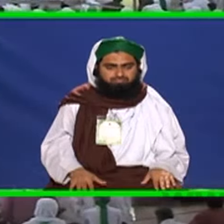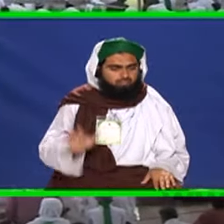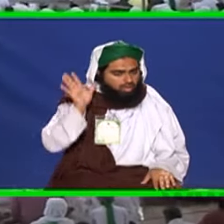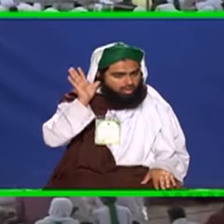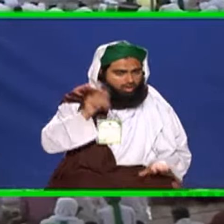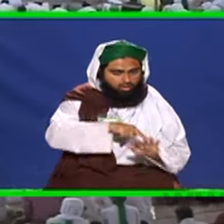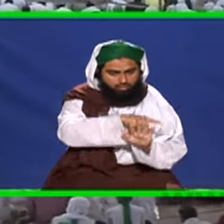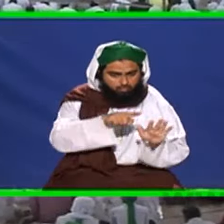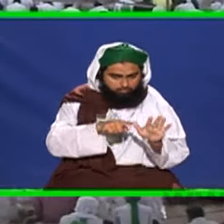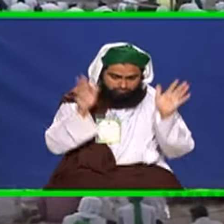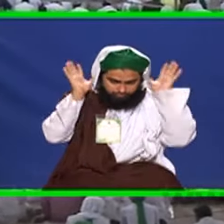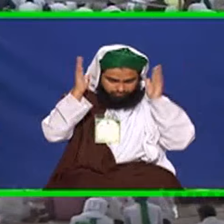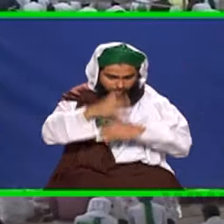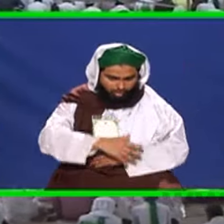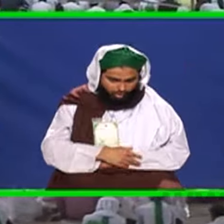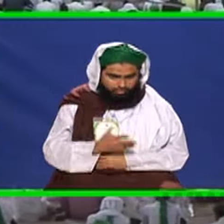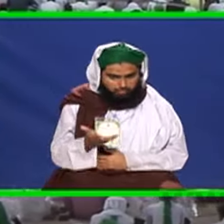پانچوں نماز کے بعد